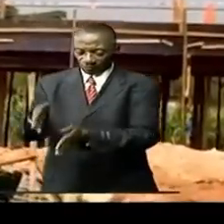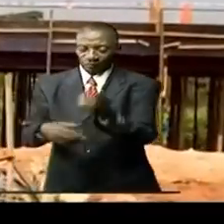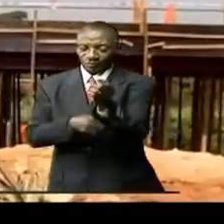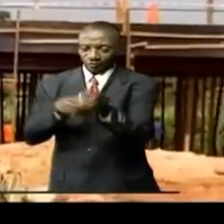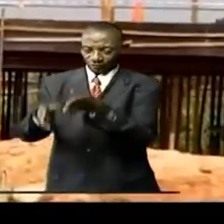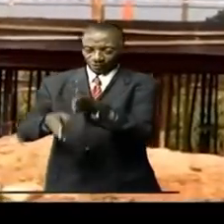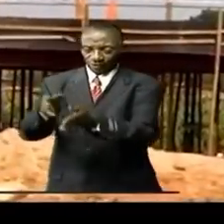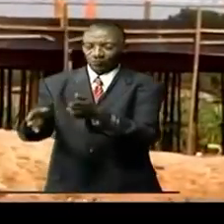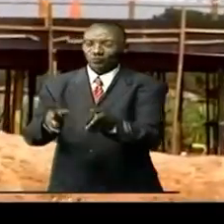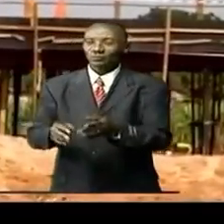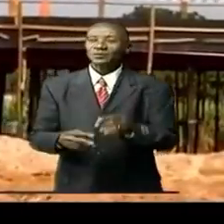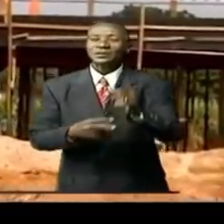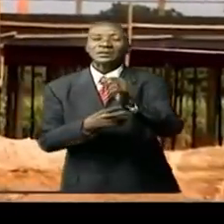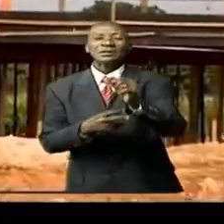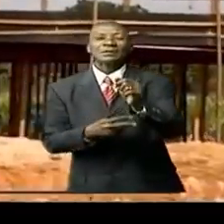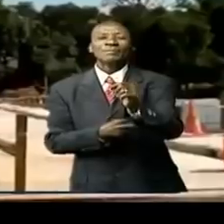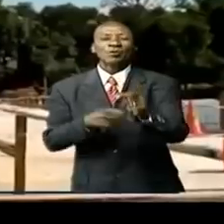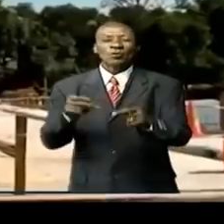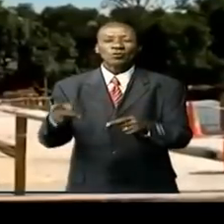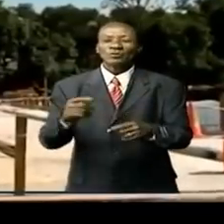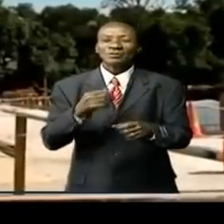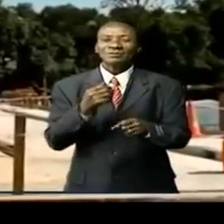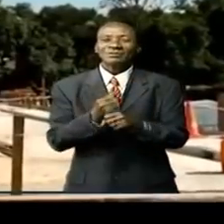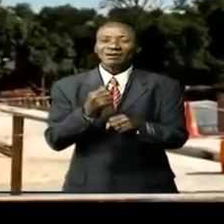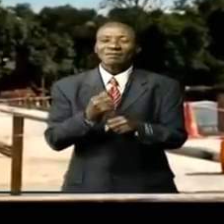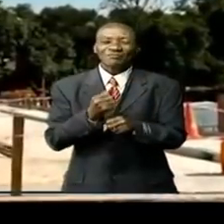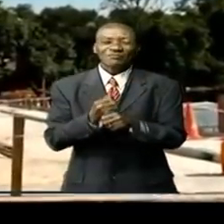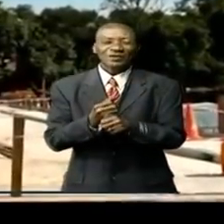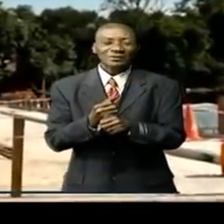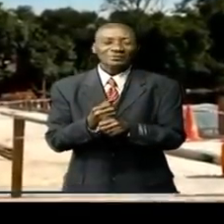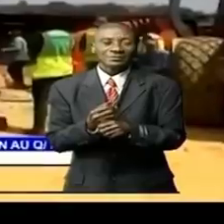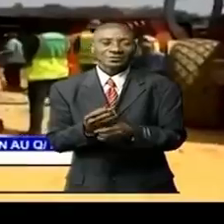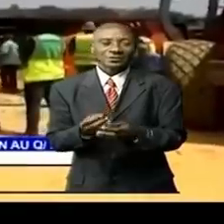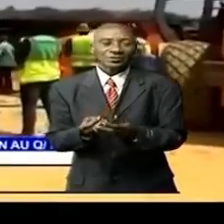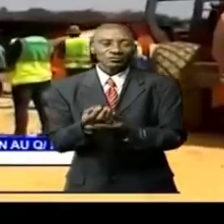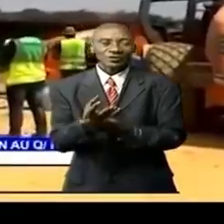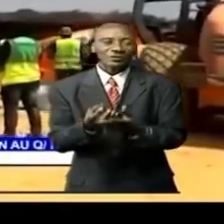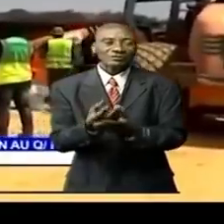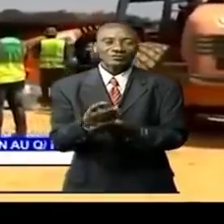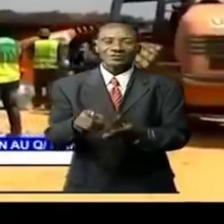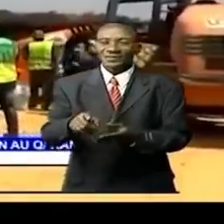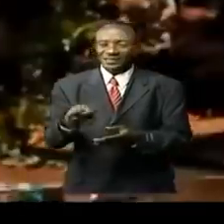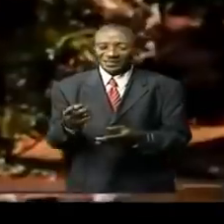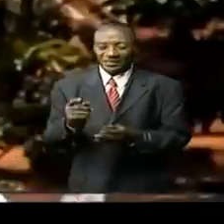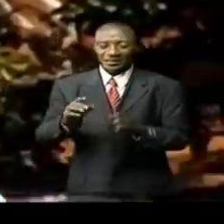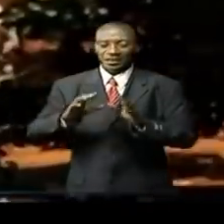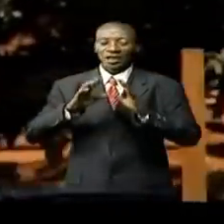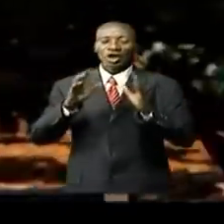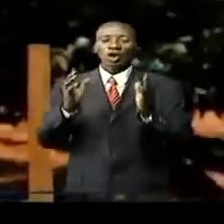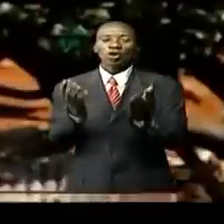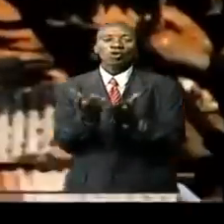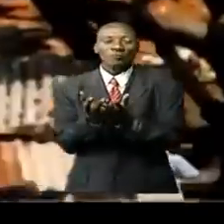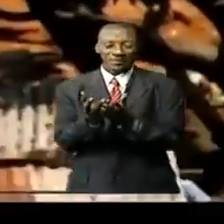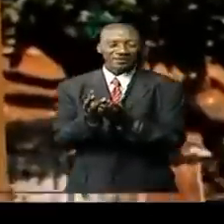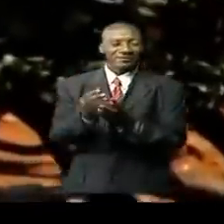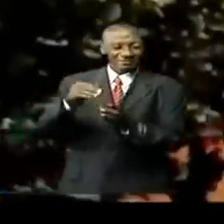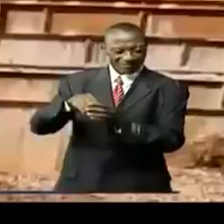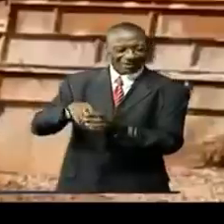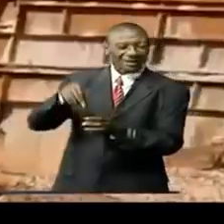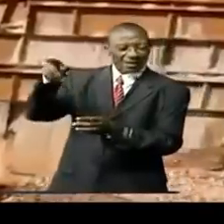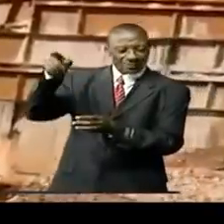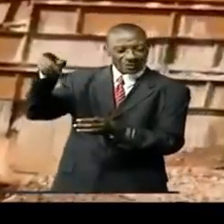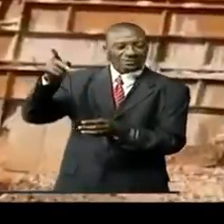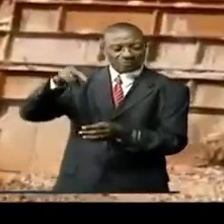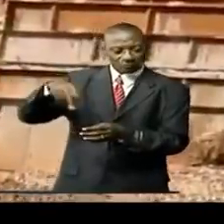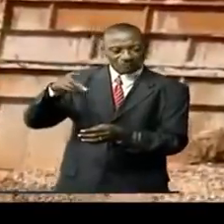ces ponts dont les travaux ont été entièrement financés par la commune de Dilala, à travers la redevance minière, fruit de